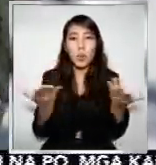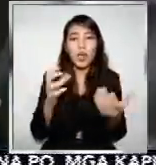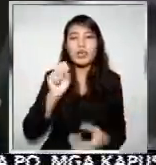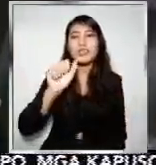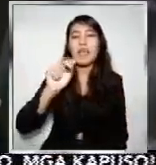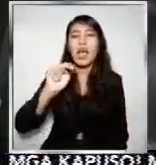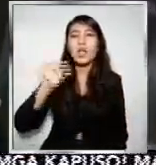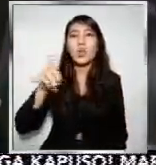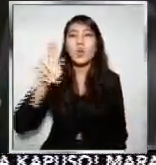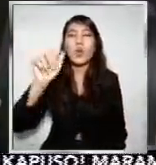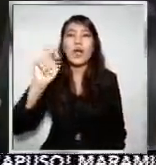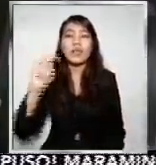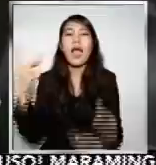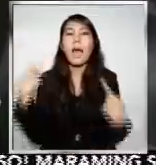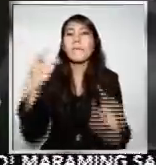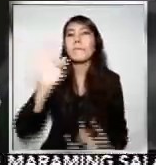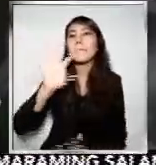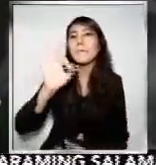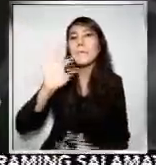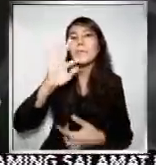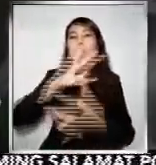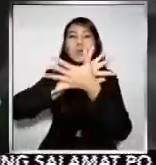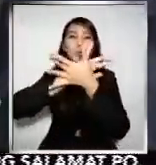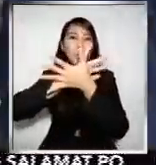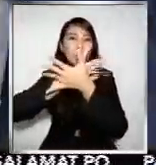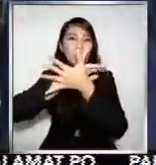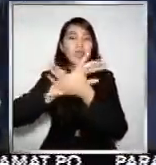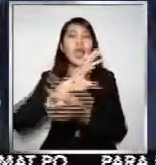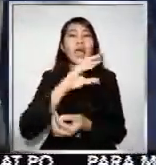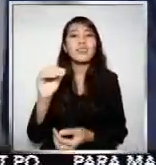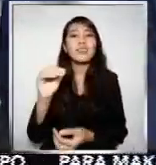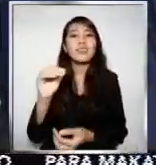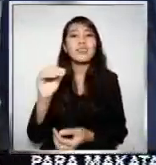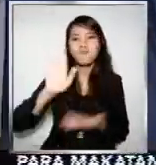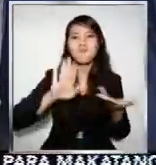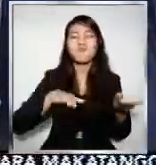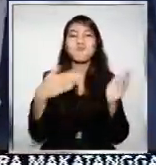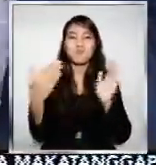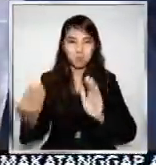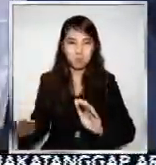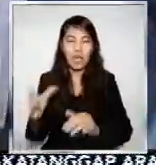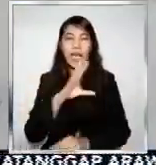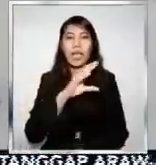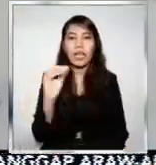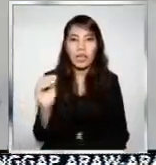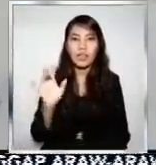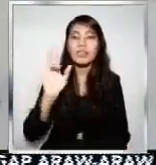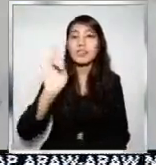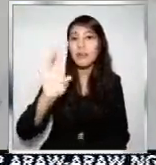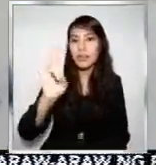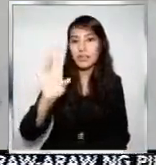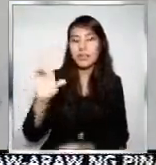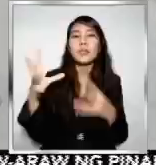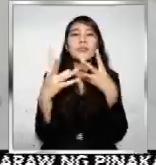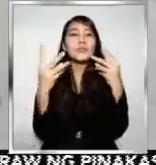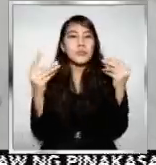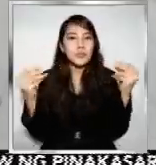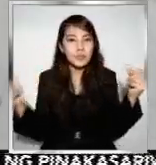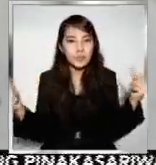COVID-19. 9 na pasyente naman ang nasawi sa Taytay at 17 ang gumaling na. Mark